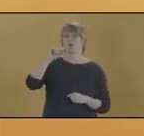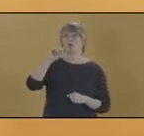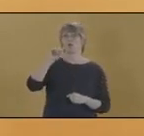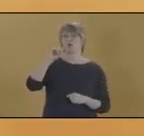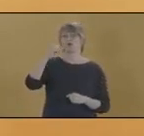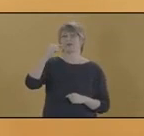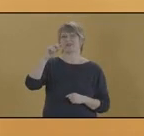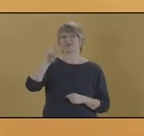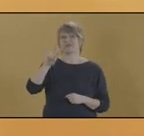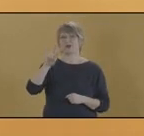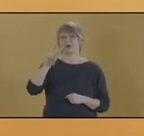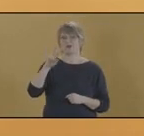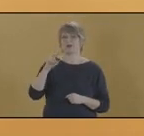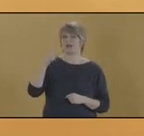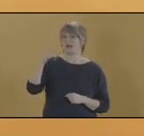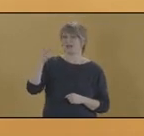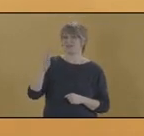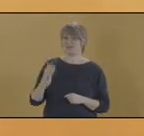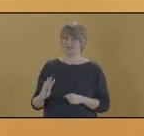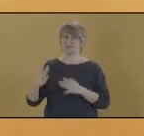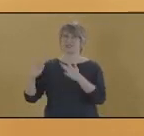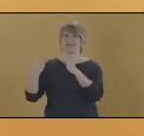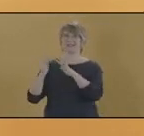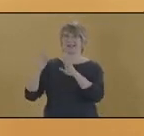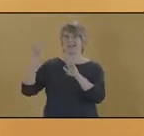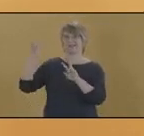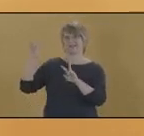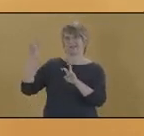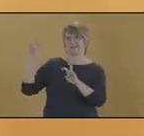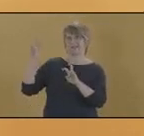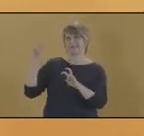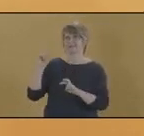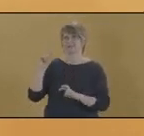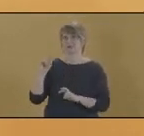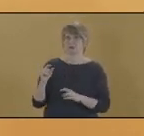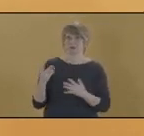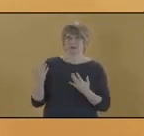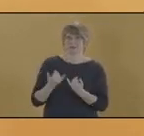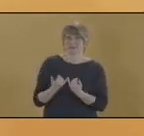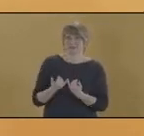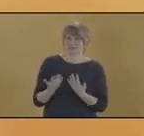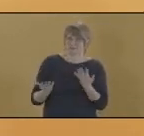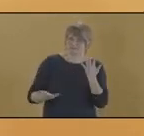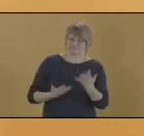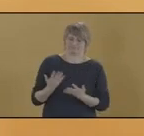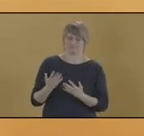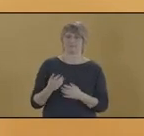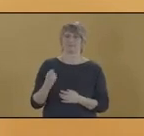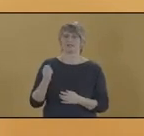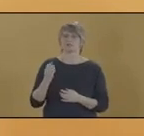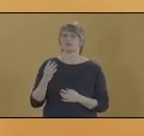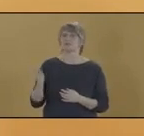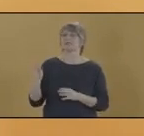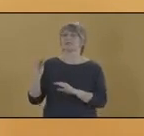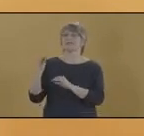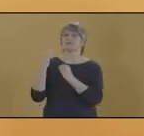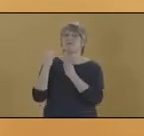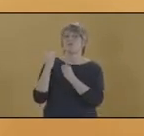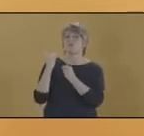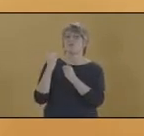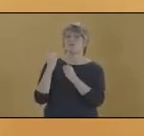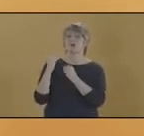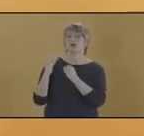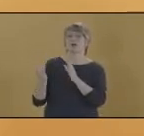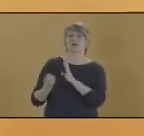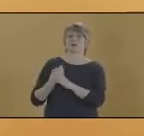Ein Viertel über das sogenannte Internet, was immer das dann auch sein mag, und ganz viele informieren sich aber